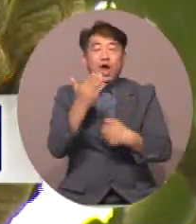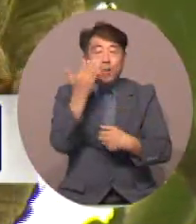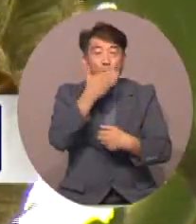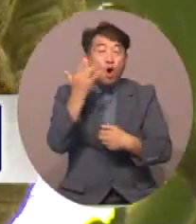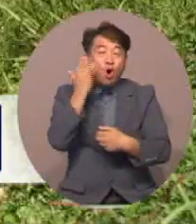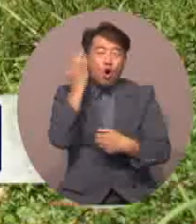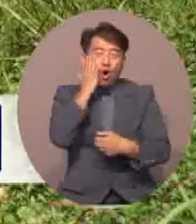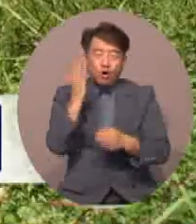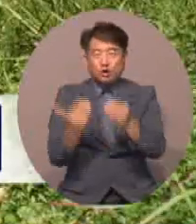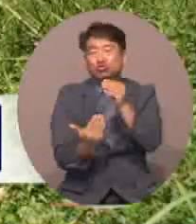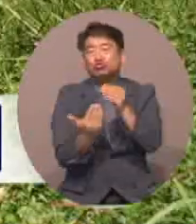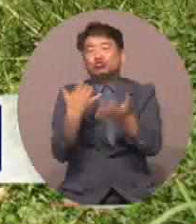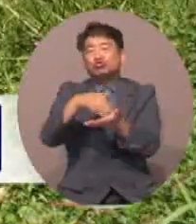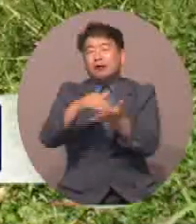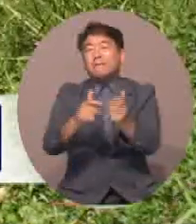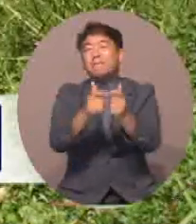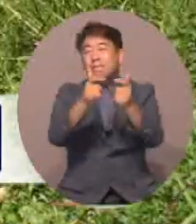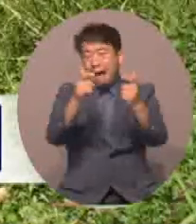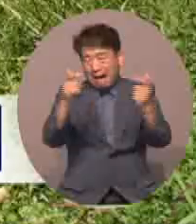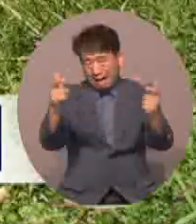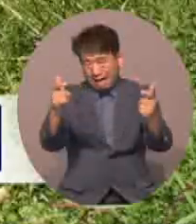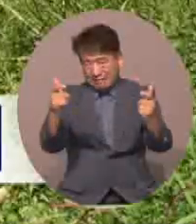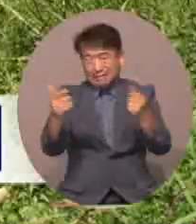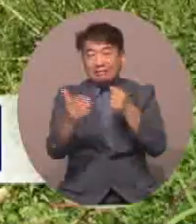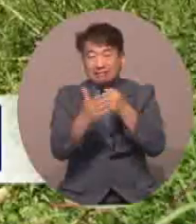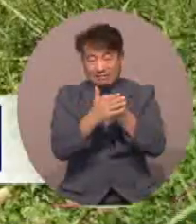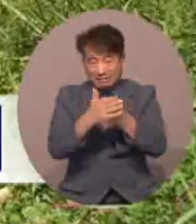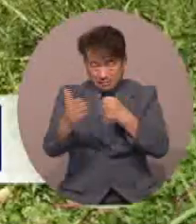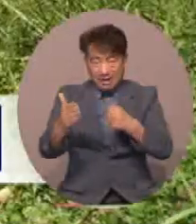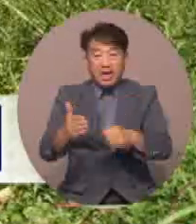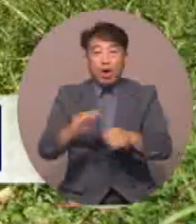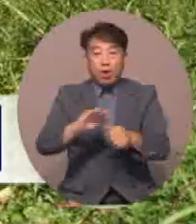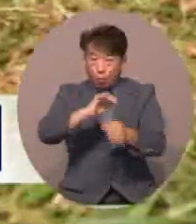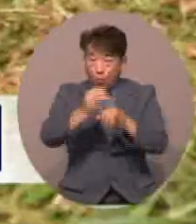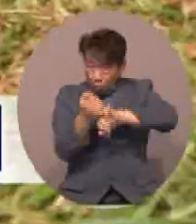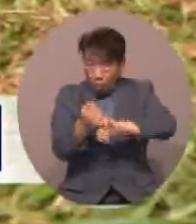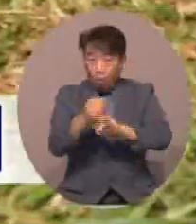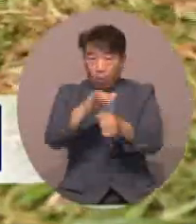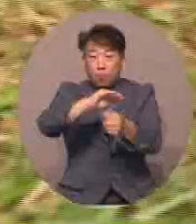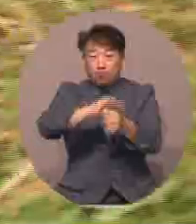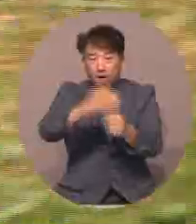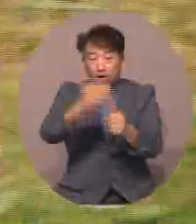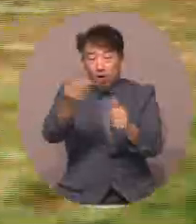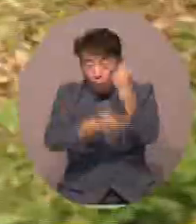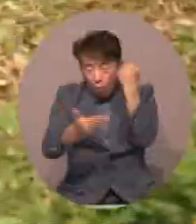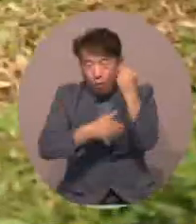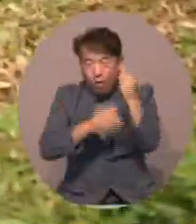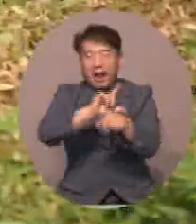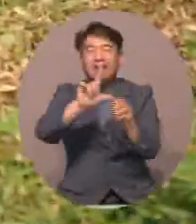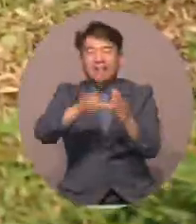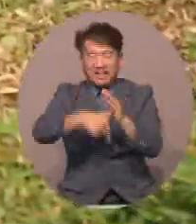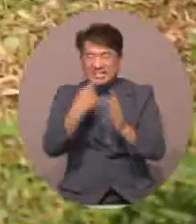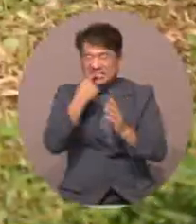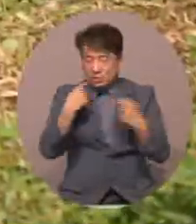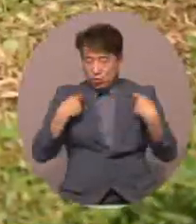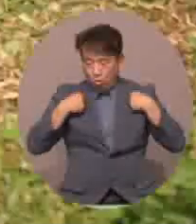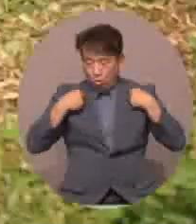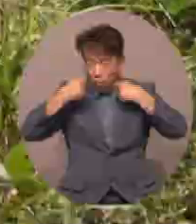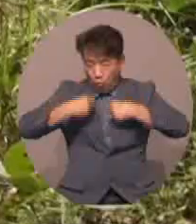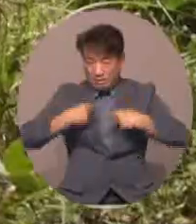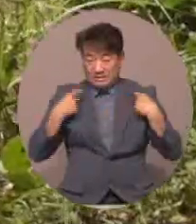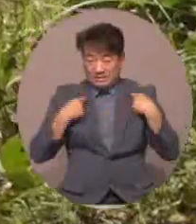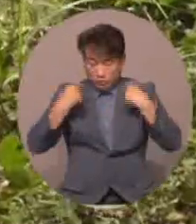급증에 벌 소임 사고 위험이 높아진 상태라며 벌초할 때는 되도록 흰색 계열의 우 팔과 다리